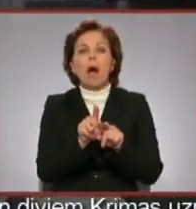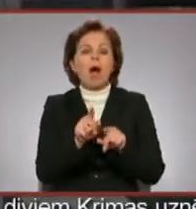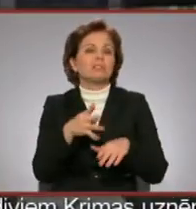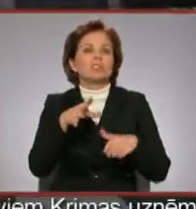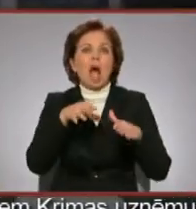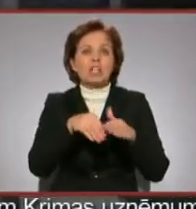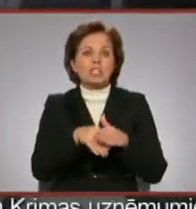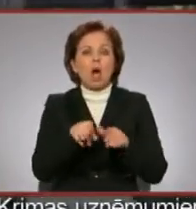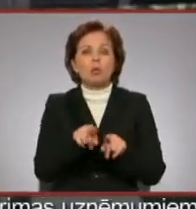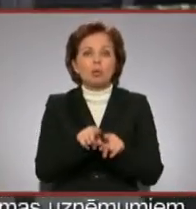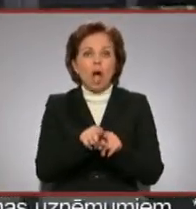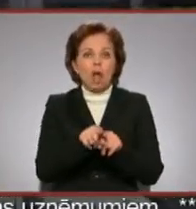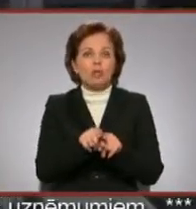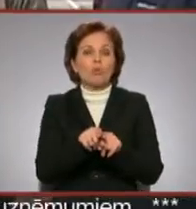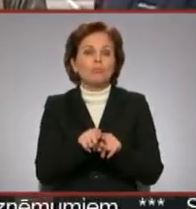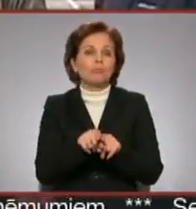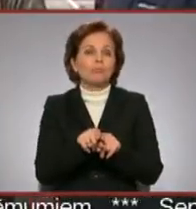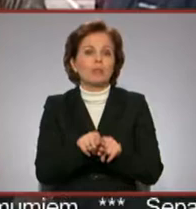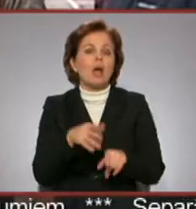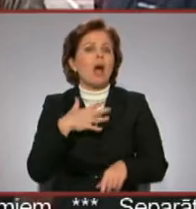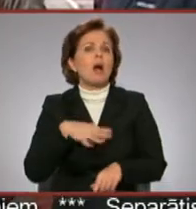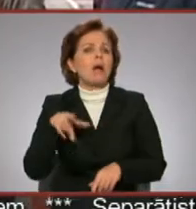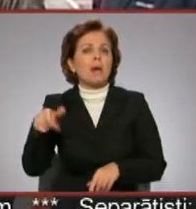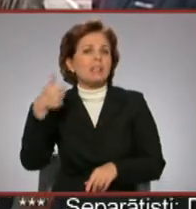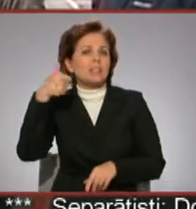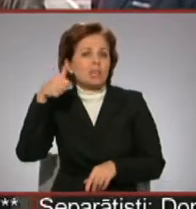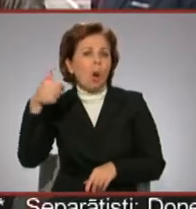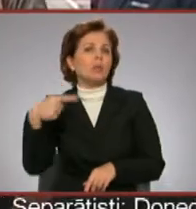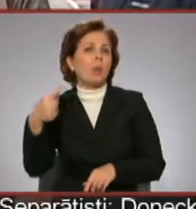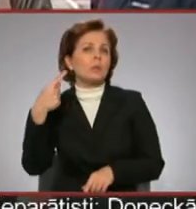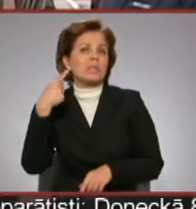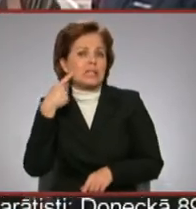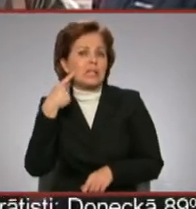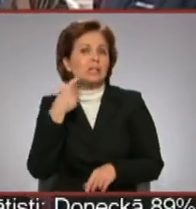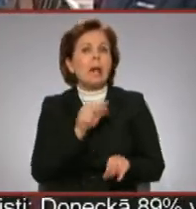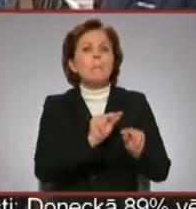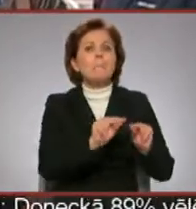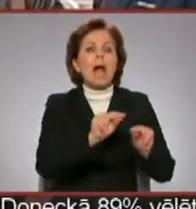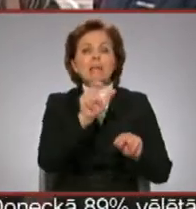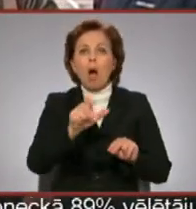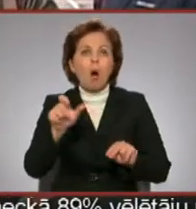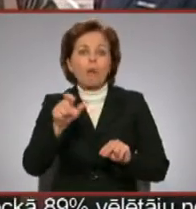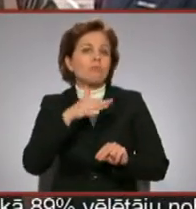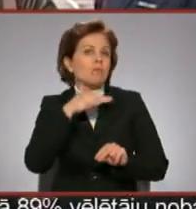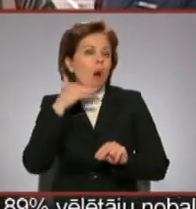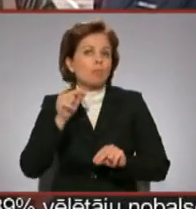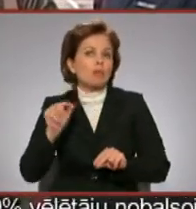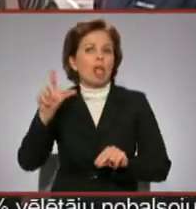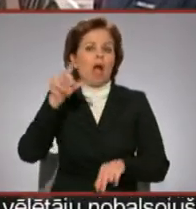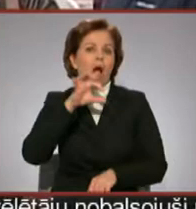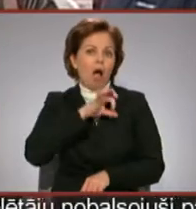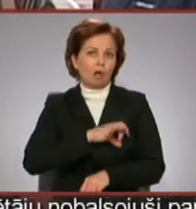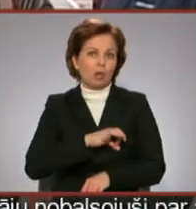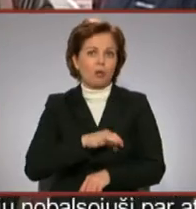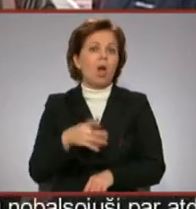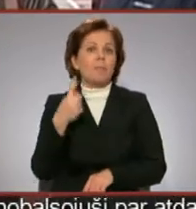Viendzirdīgs auss tā arī nav atrasts. Kāpēc Igaunijā ir sadzirdēti pedagogi, kuriem ir daudz augstāks atalgojums kā mums, bet mēs jau